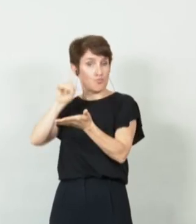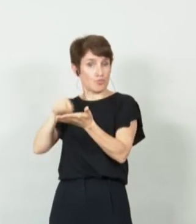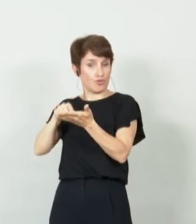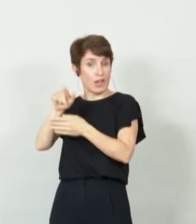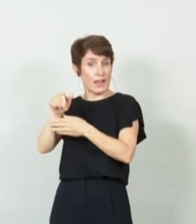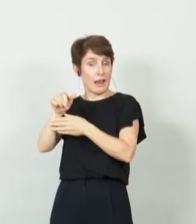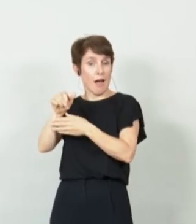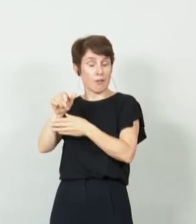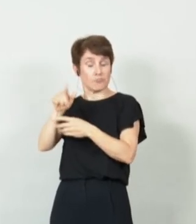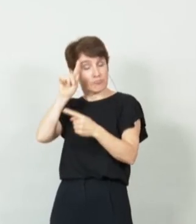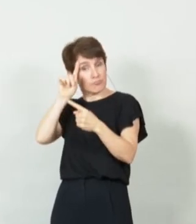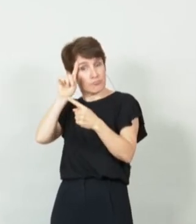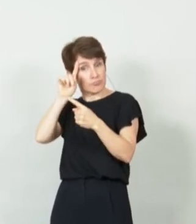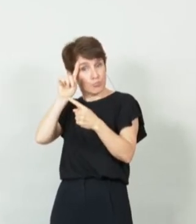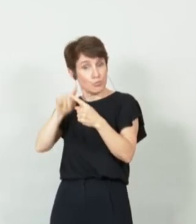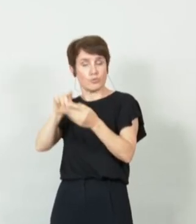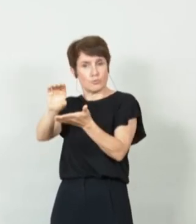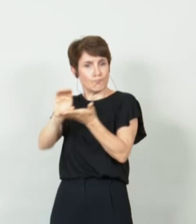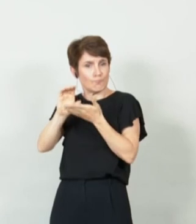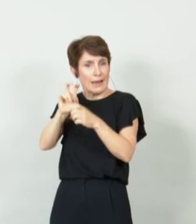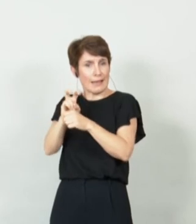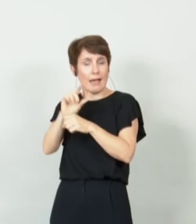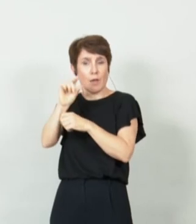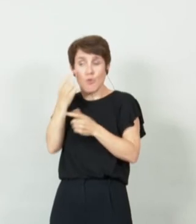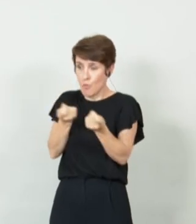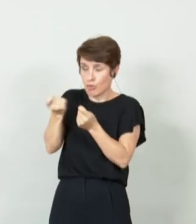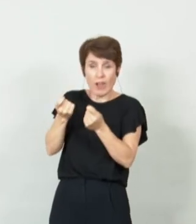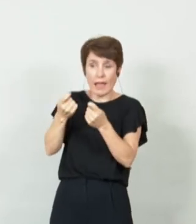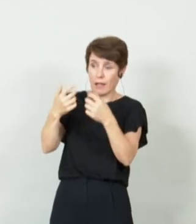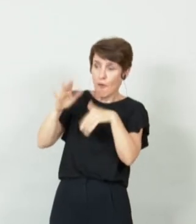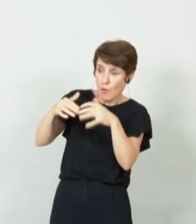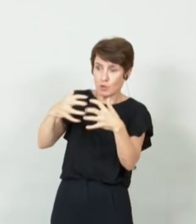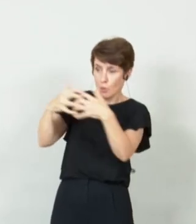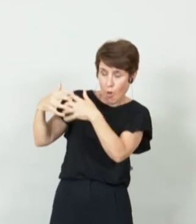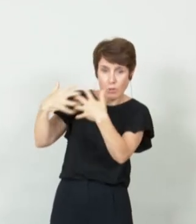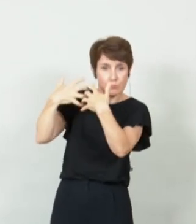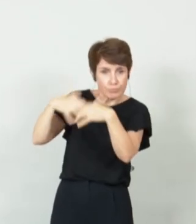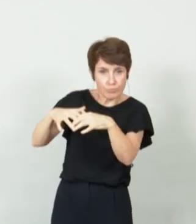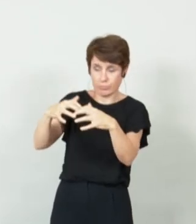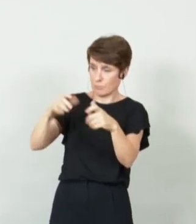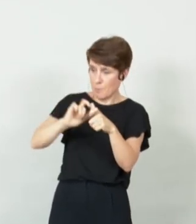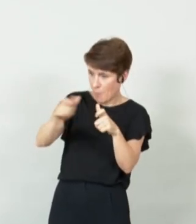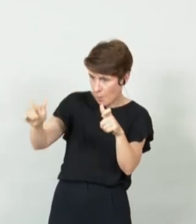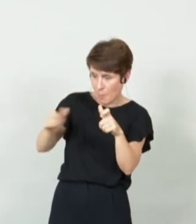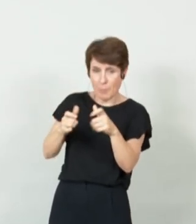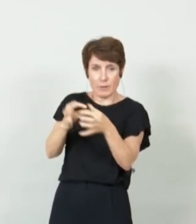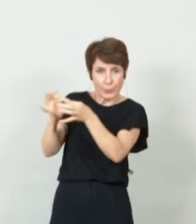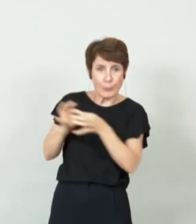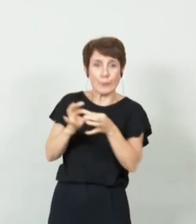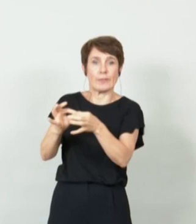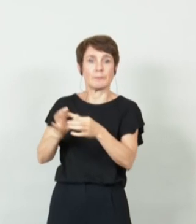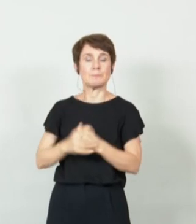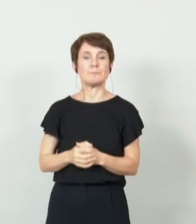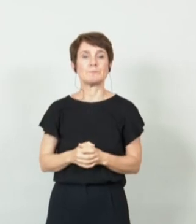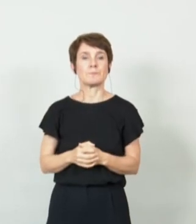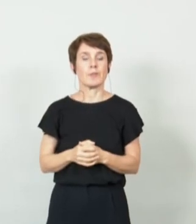et en facilitation pour assurer le fonctionnement de tous les secteurs ensemble en clair